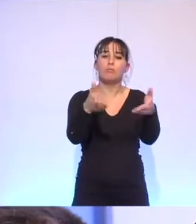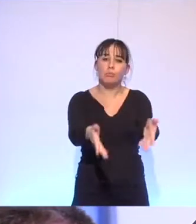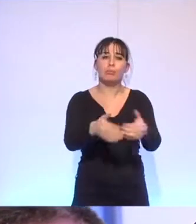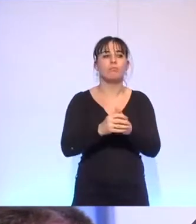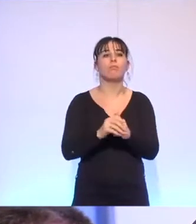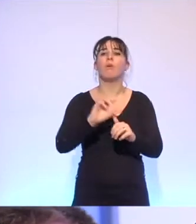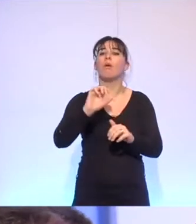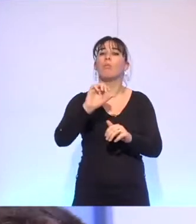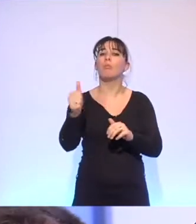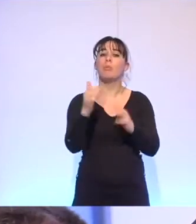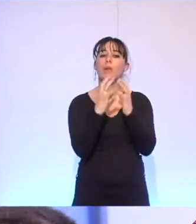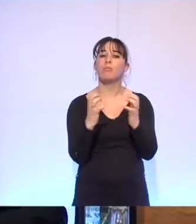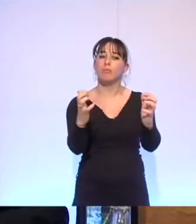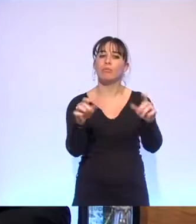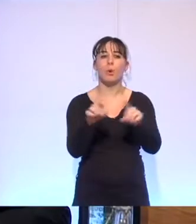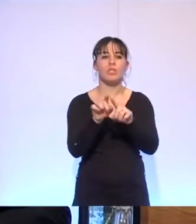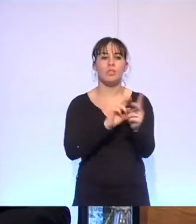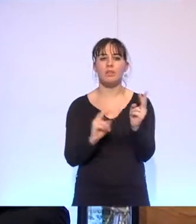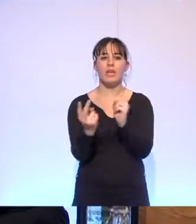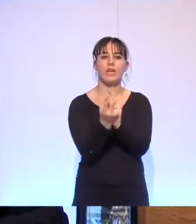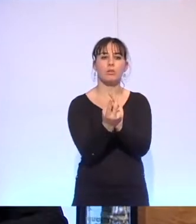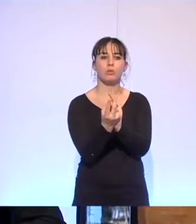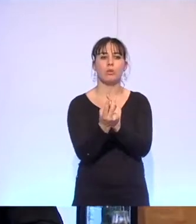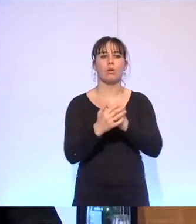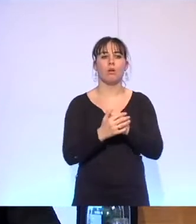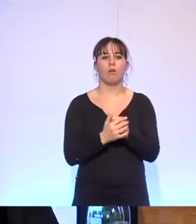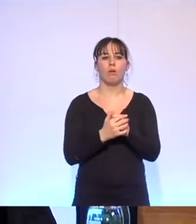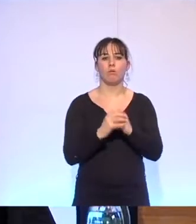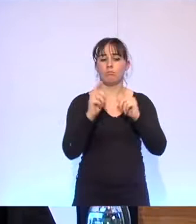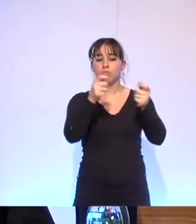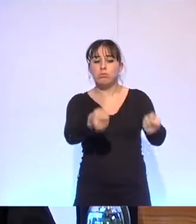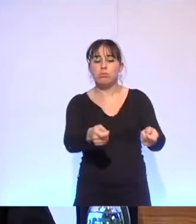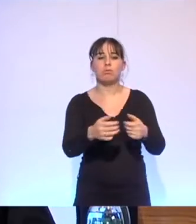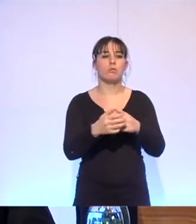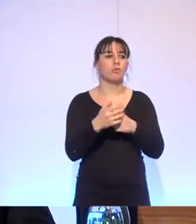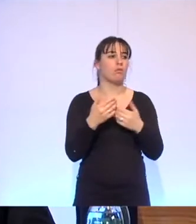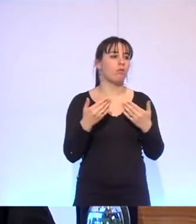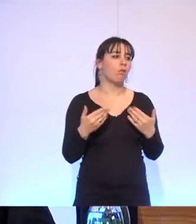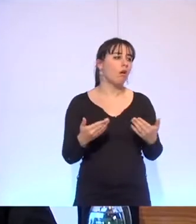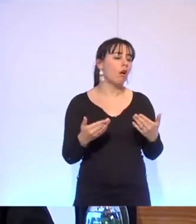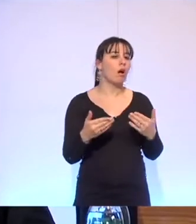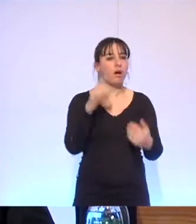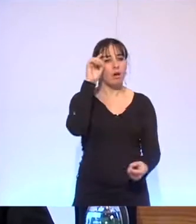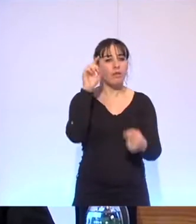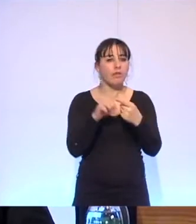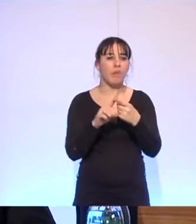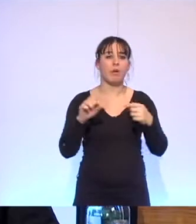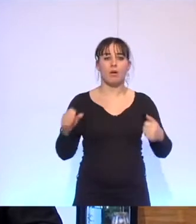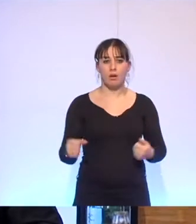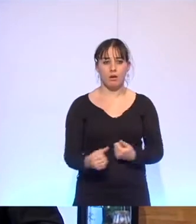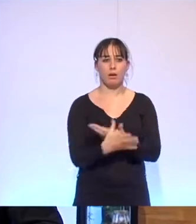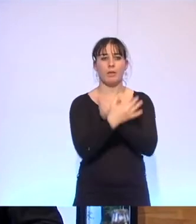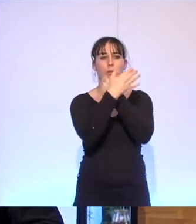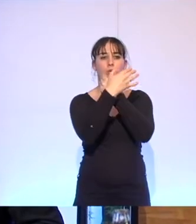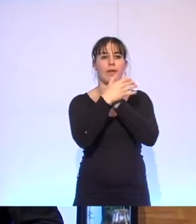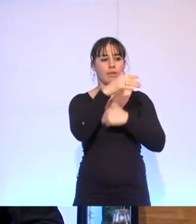a également des délégations qui relèvent aujourd'hui ou très vite de la question métropolitaine et que